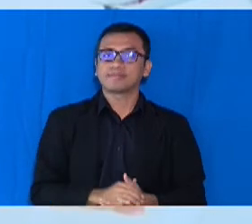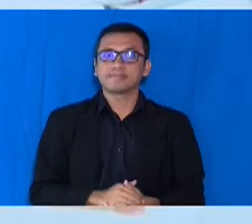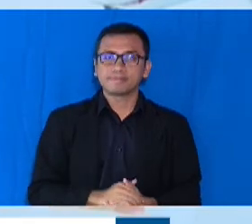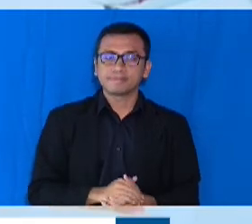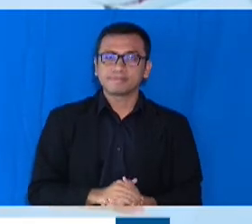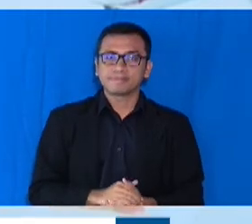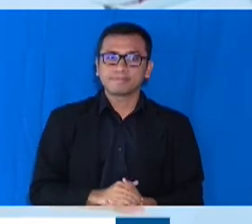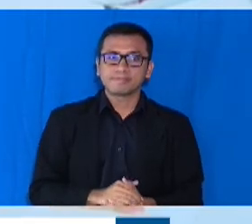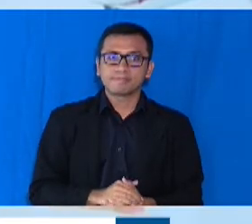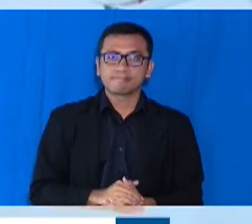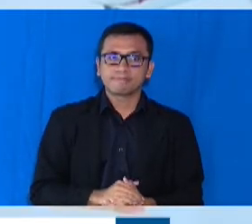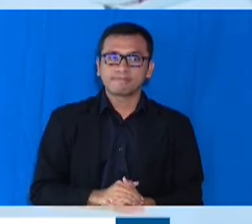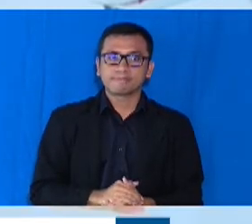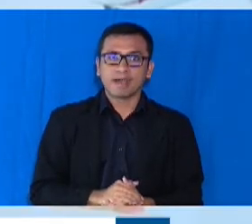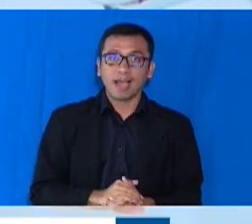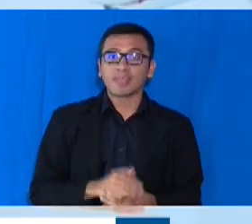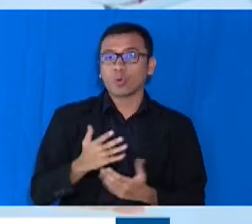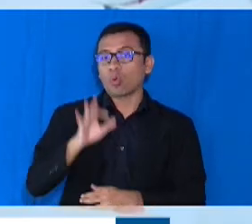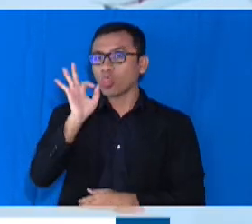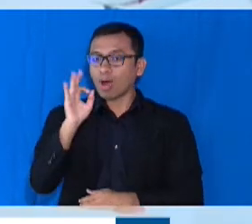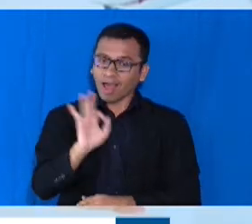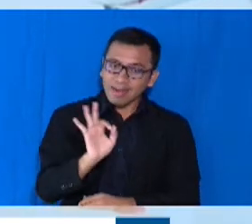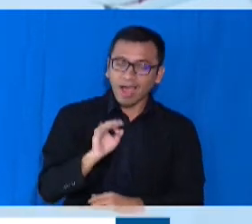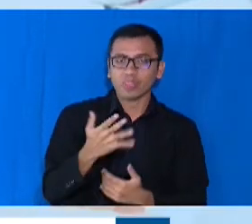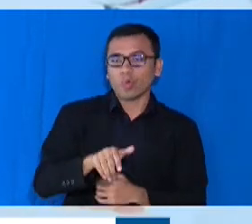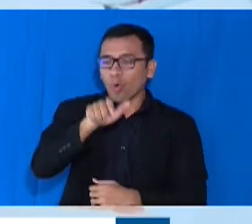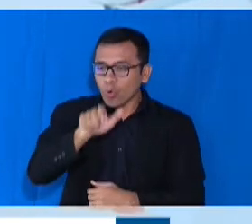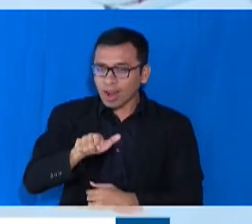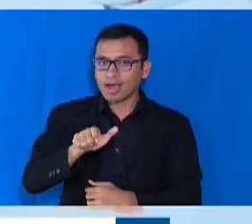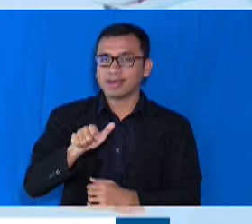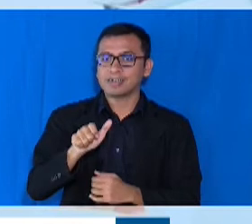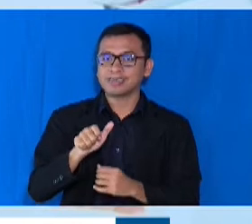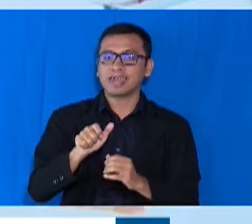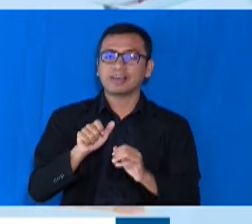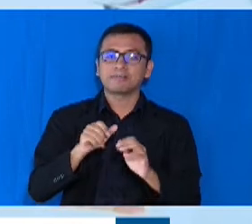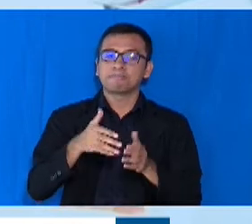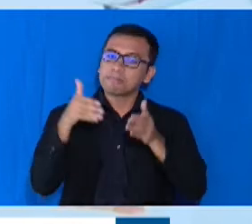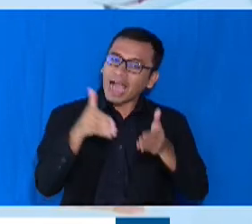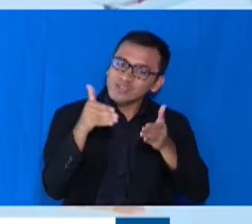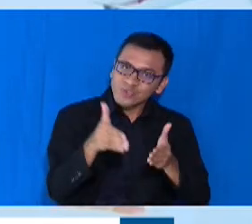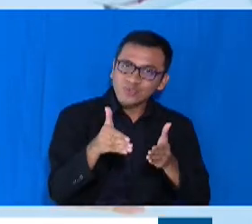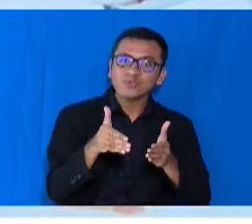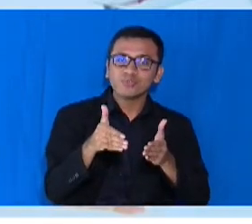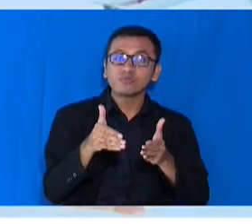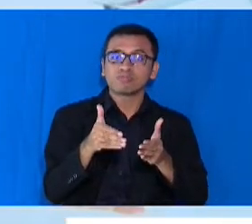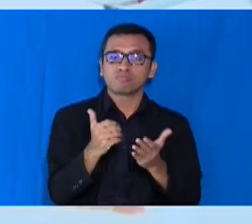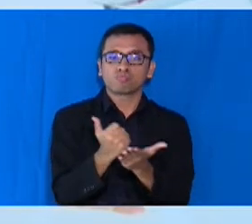single parent, kepala keluarga tunggal, ini keluarga besar sangat